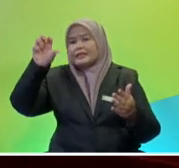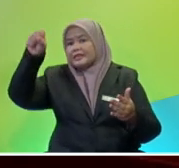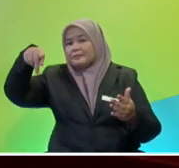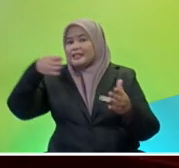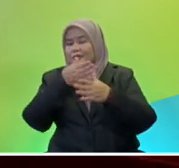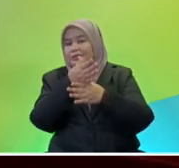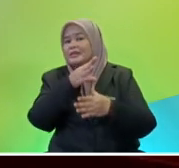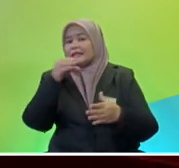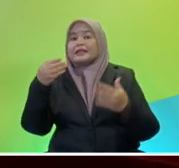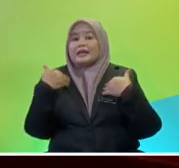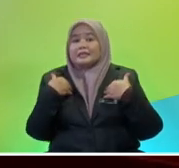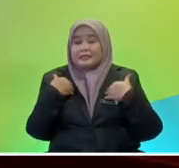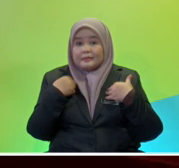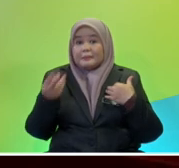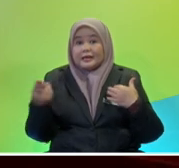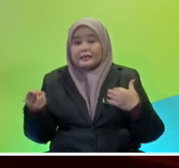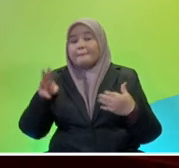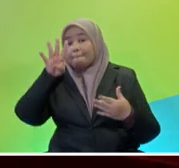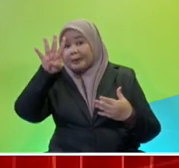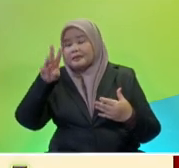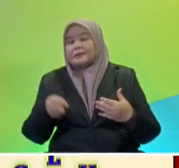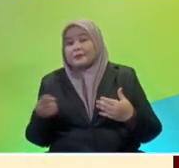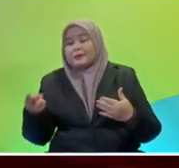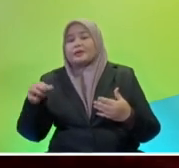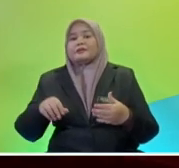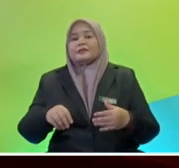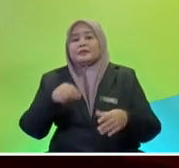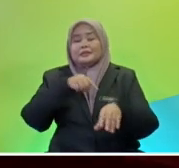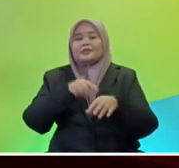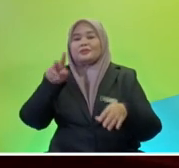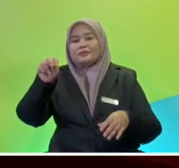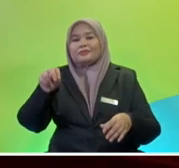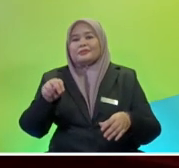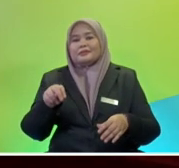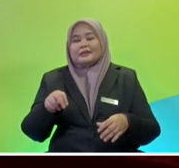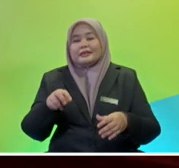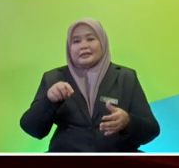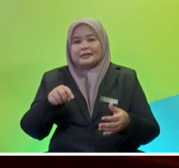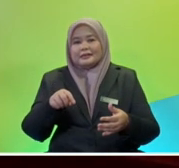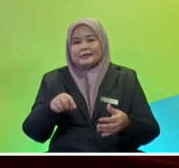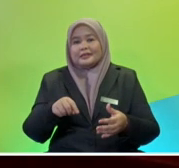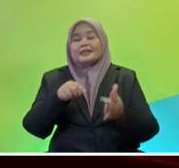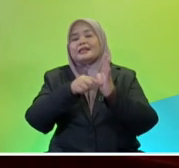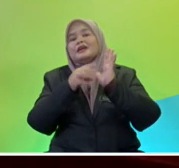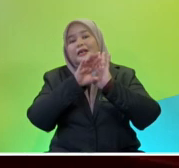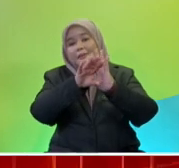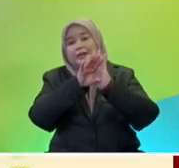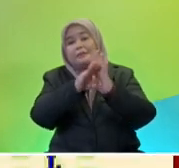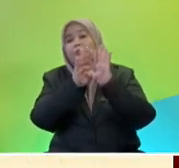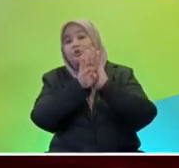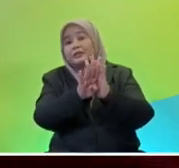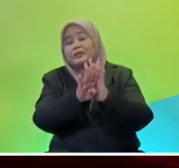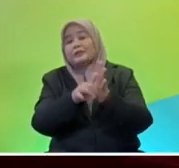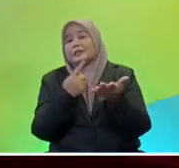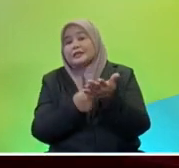dan ada instrumen empat instrumen boleh dibuat di situ yang inilah Dia gambar-gambar bukti ada perbincangan dalam